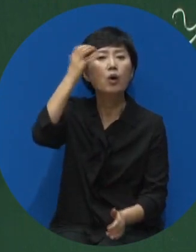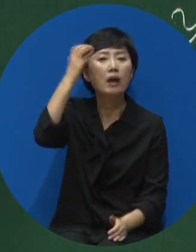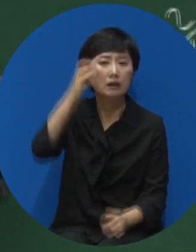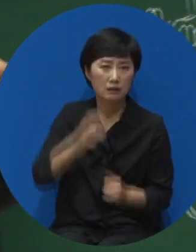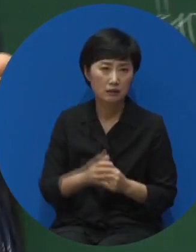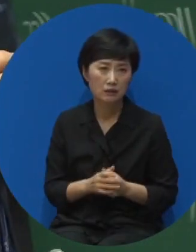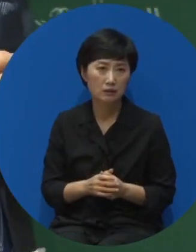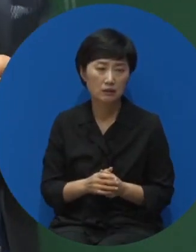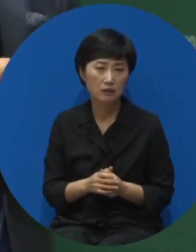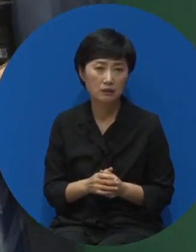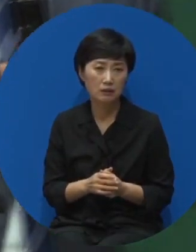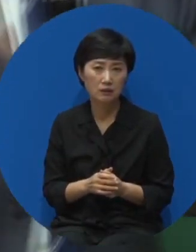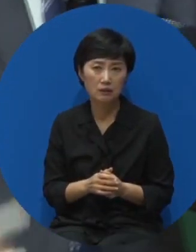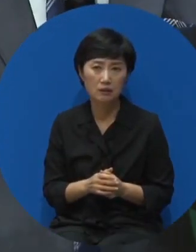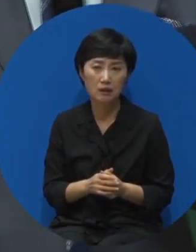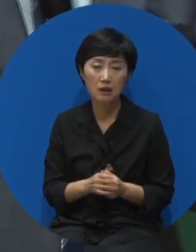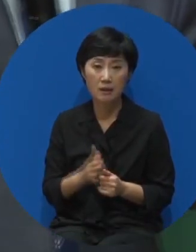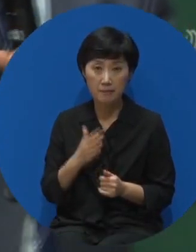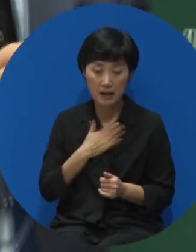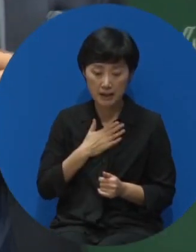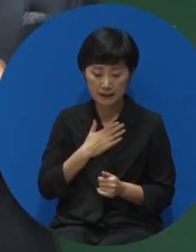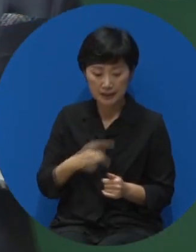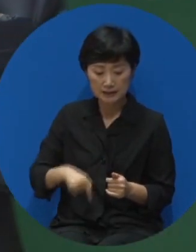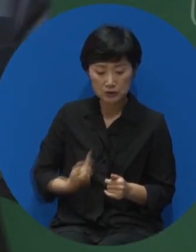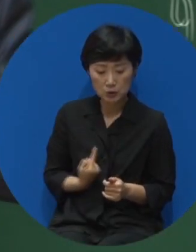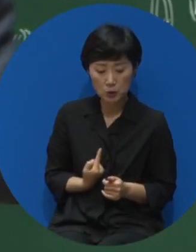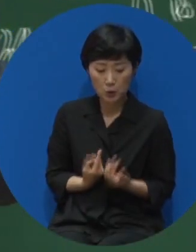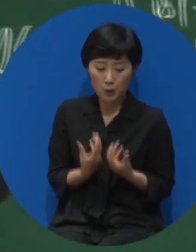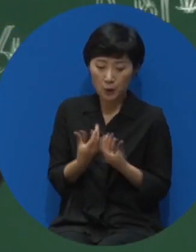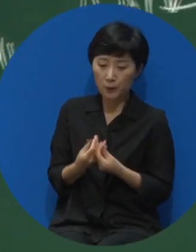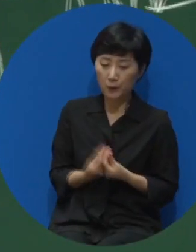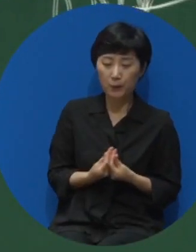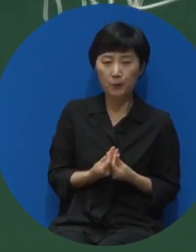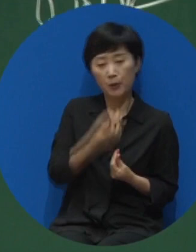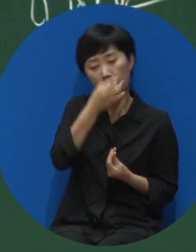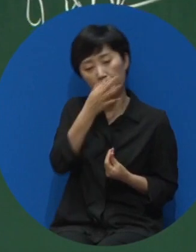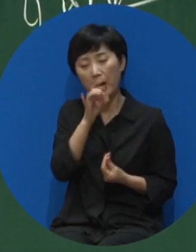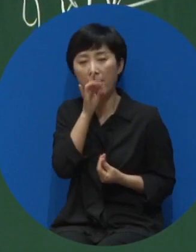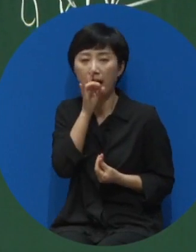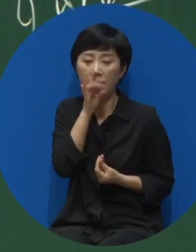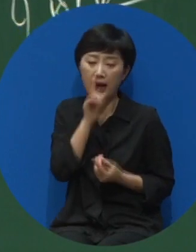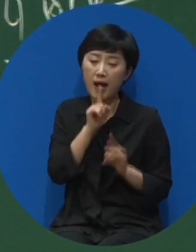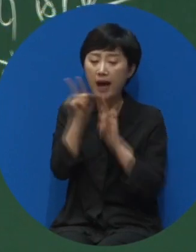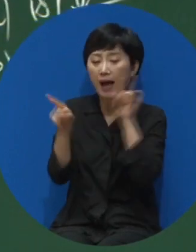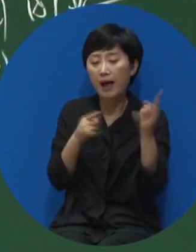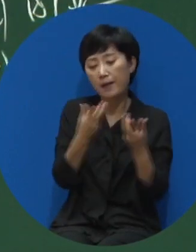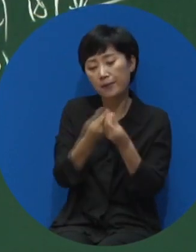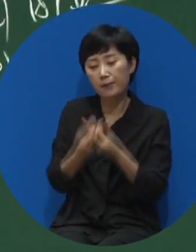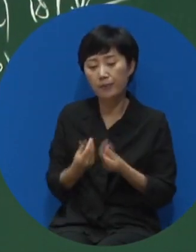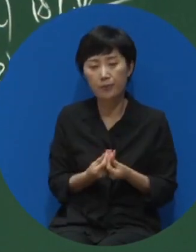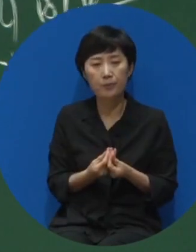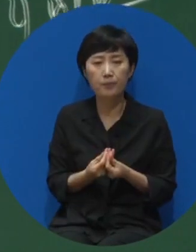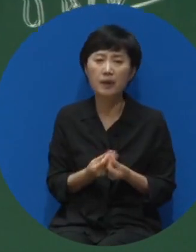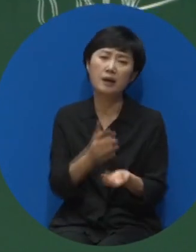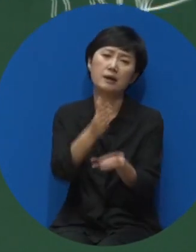偽り事を聞いて皆さん感動を受けてはいけません. 거짓말 여러분이 거짓말해요. 뭐 어쩌다 힘들다 어쩌다 거짓말이요 그거. 이러려도 대変です.